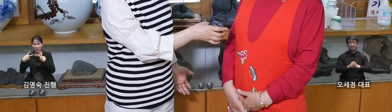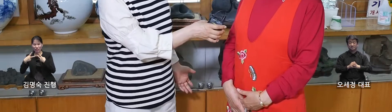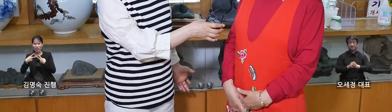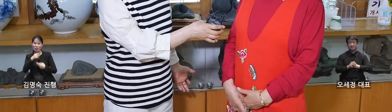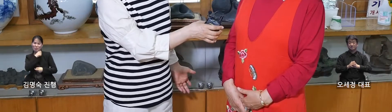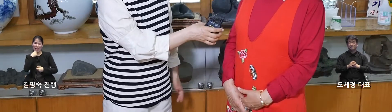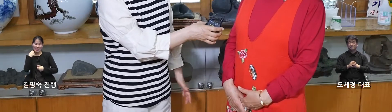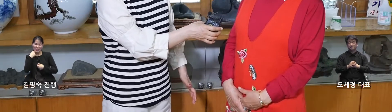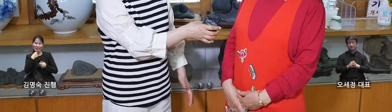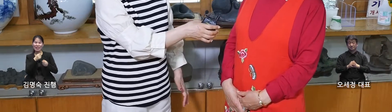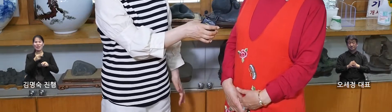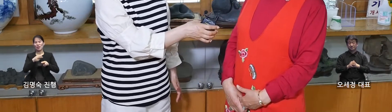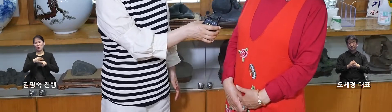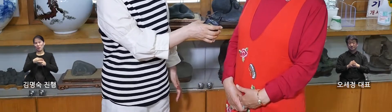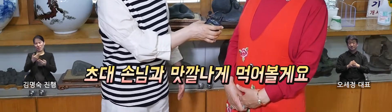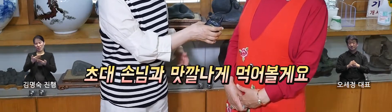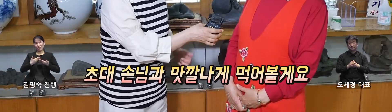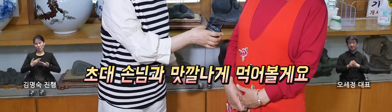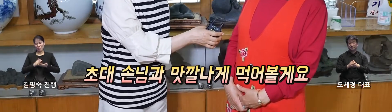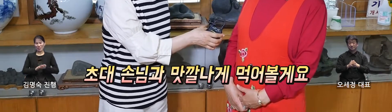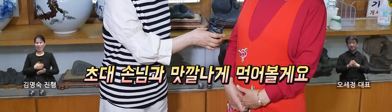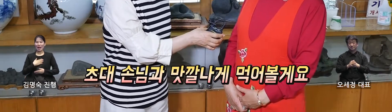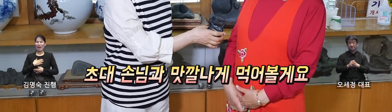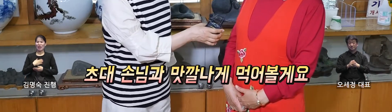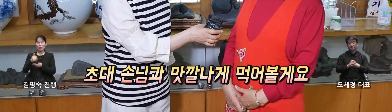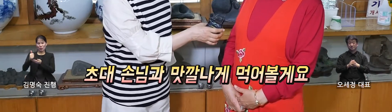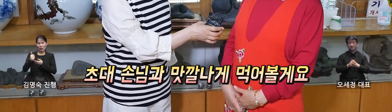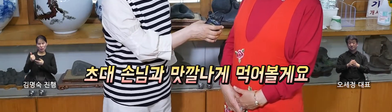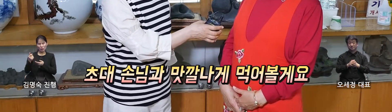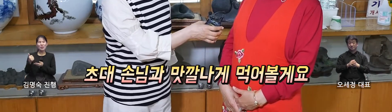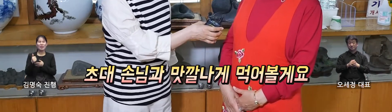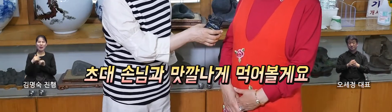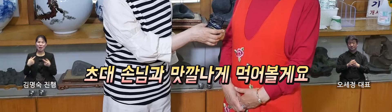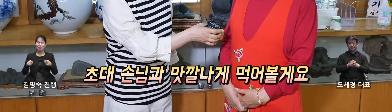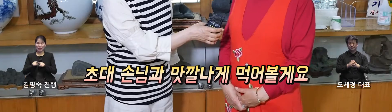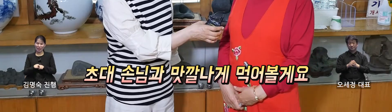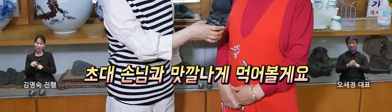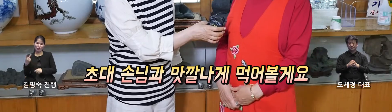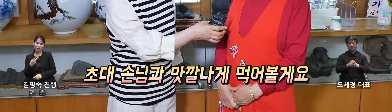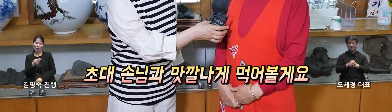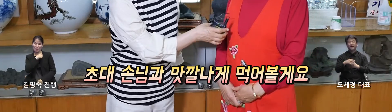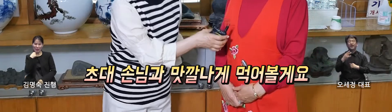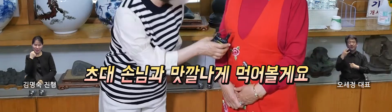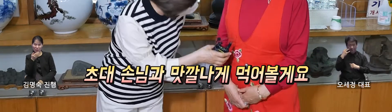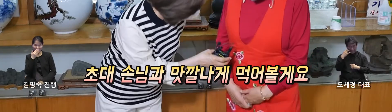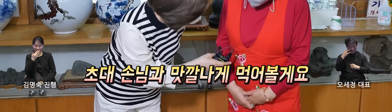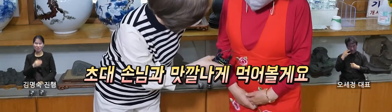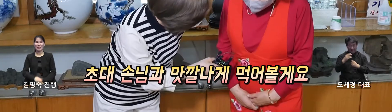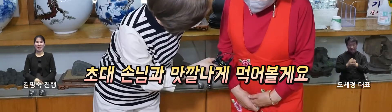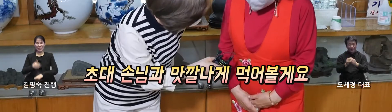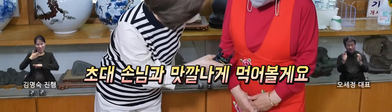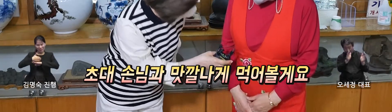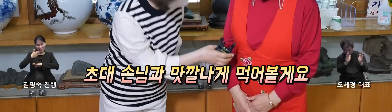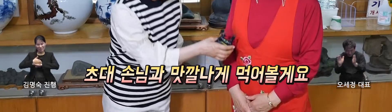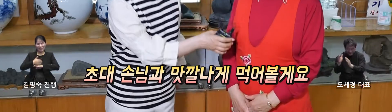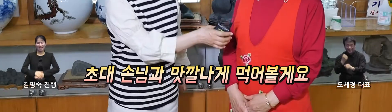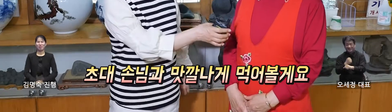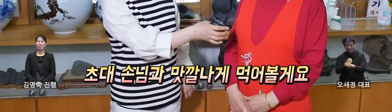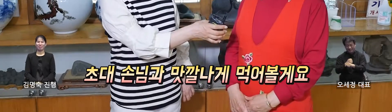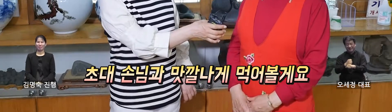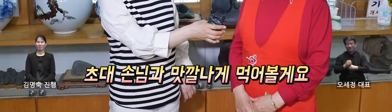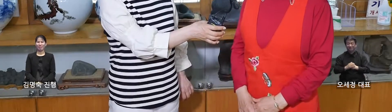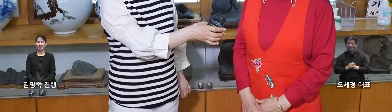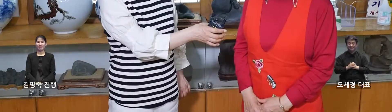맛있게 네. 준비해 주시면 네. 오늘 또 제가 초대 손님과 맛깔나게 한번 먹어보도록 하겠습니다. 네, 감사합니다. 네.